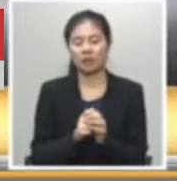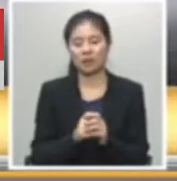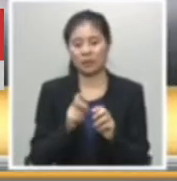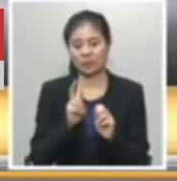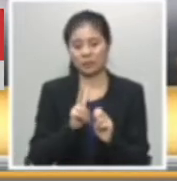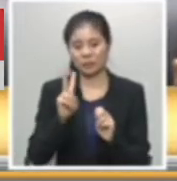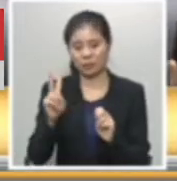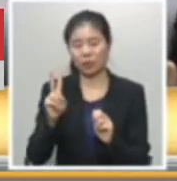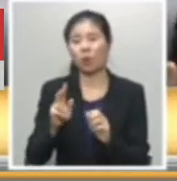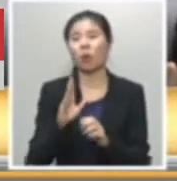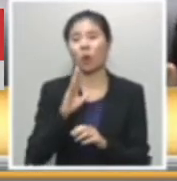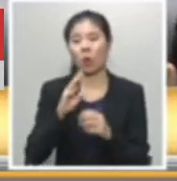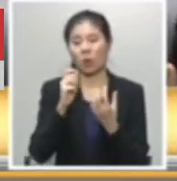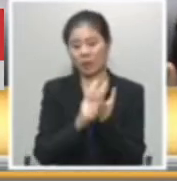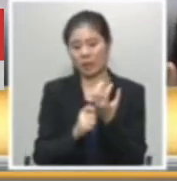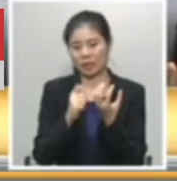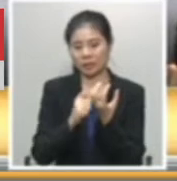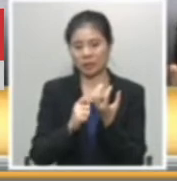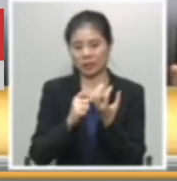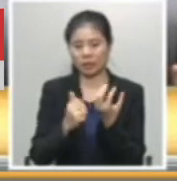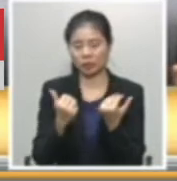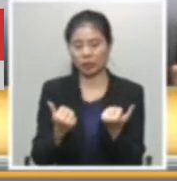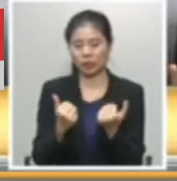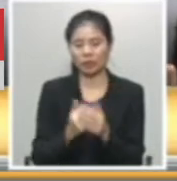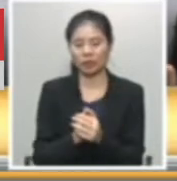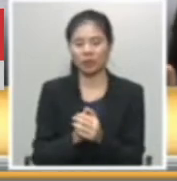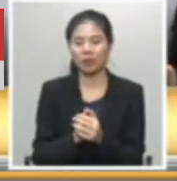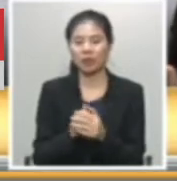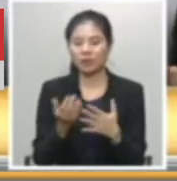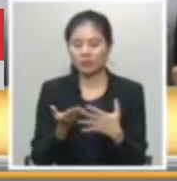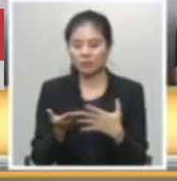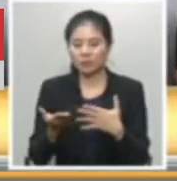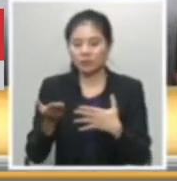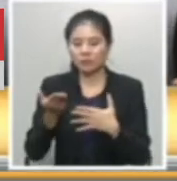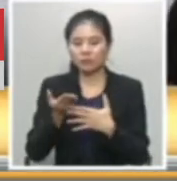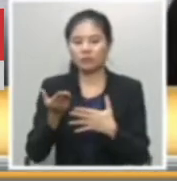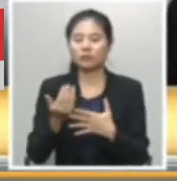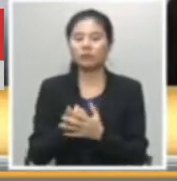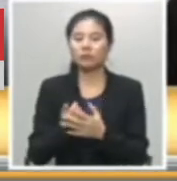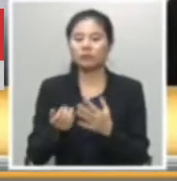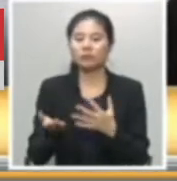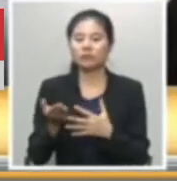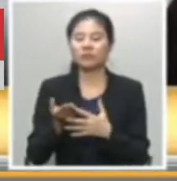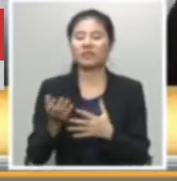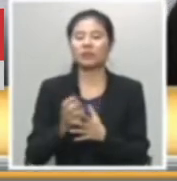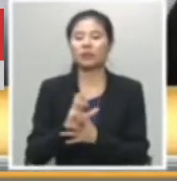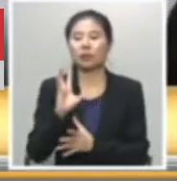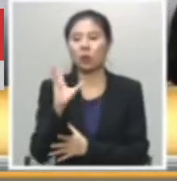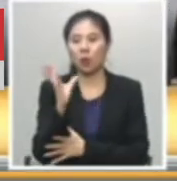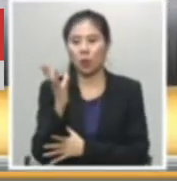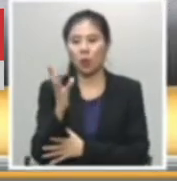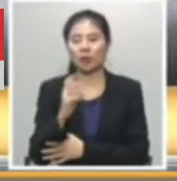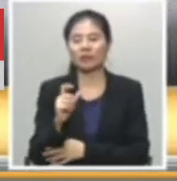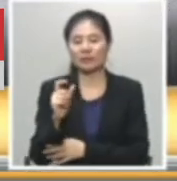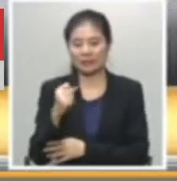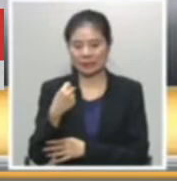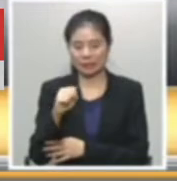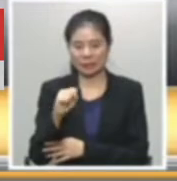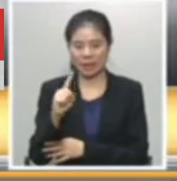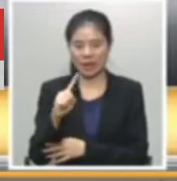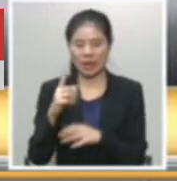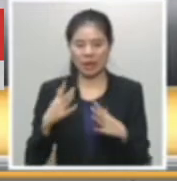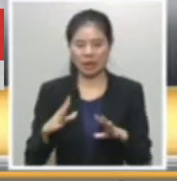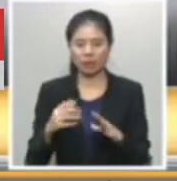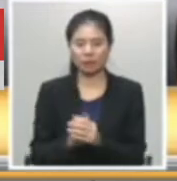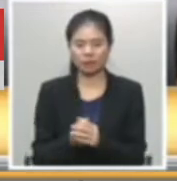ครับและขณะนี้กำลังสูงขึ้นเป็นอันดับที่11ของโลกท่านประธานครับหนี้ครัวเรือนที่สู